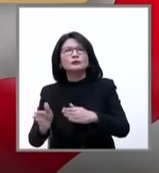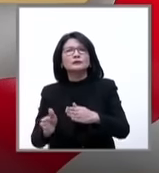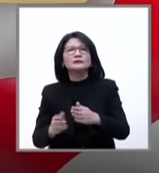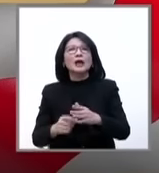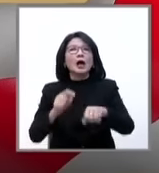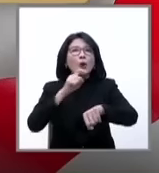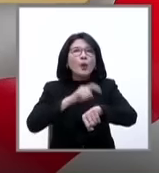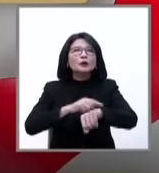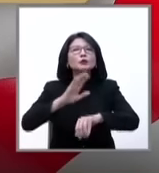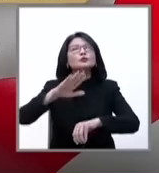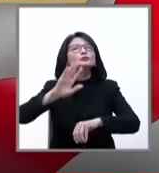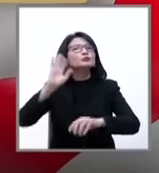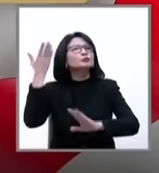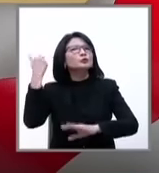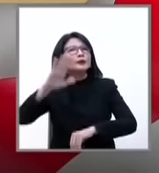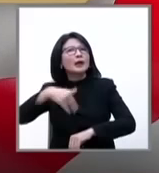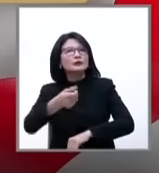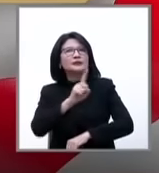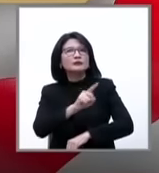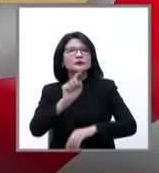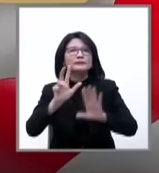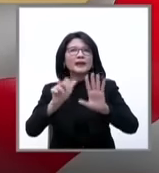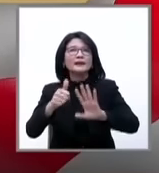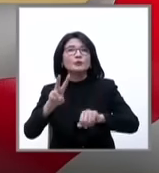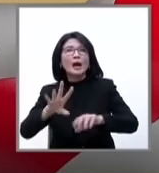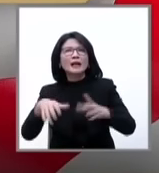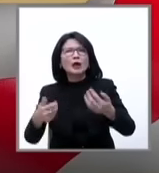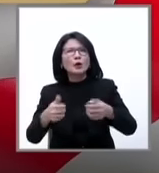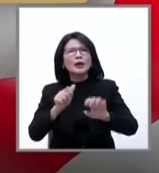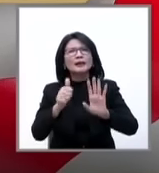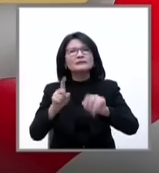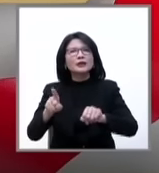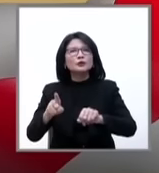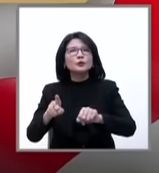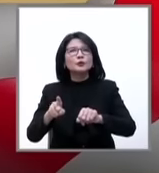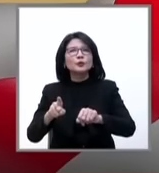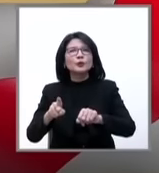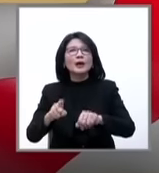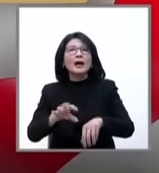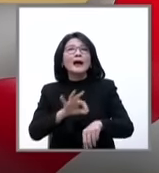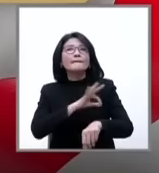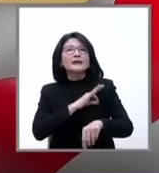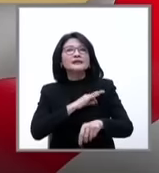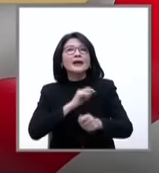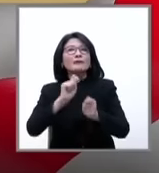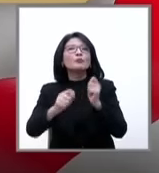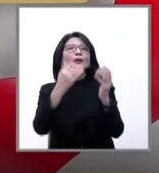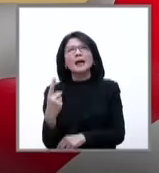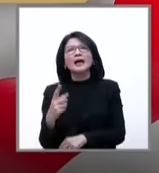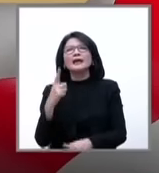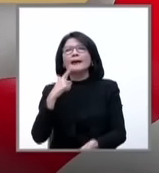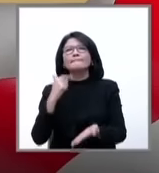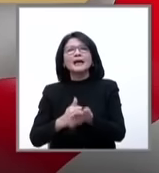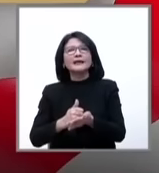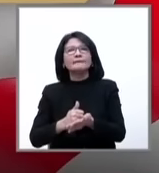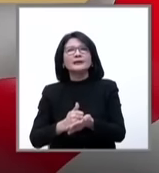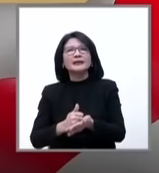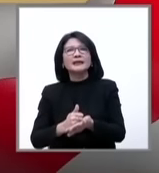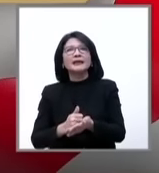mendapatkan approval, persetujuan, atau memotivasi atau mendorong orang. Nah, bagaimana respon yang diharapkan itu